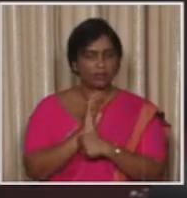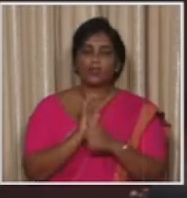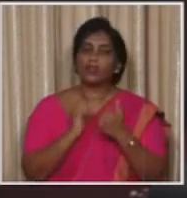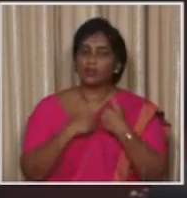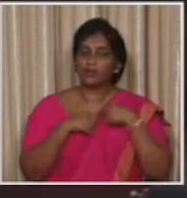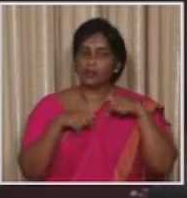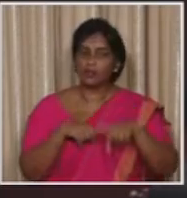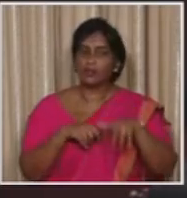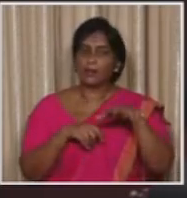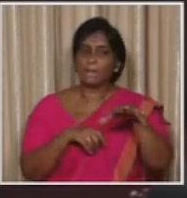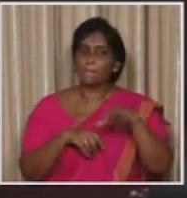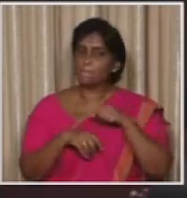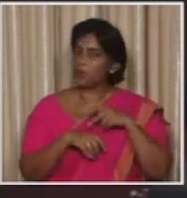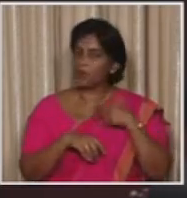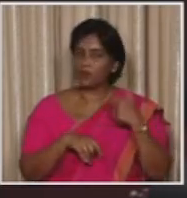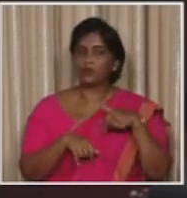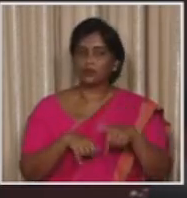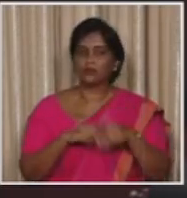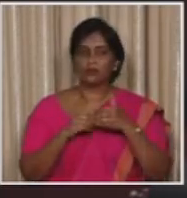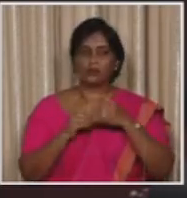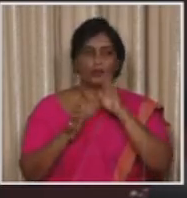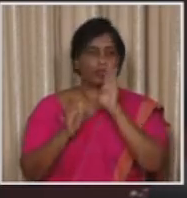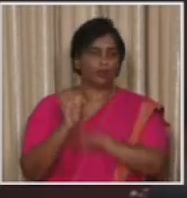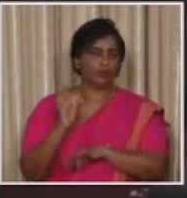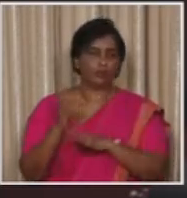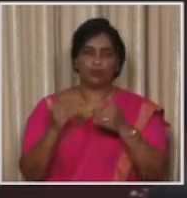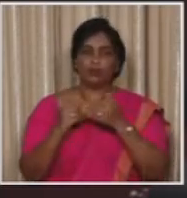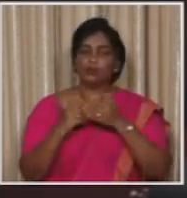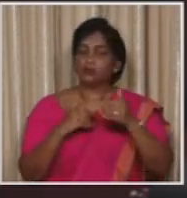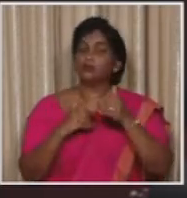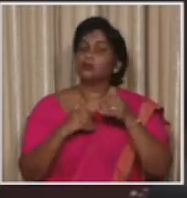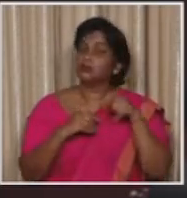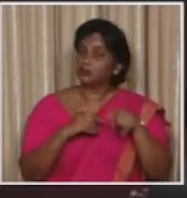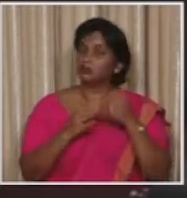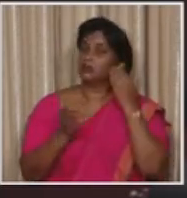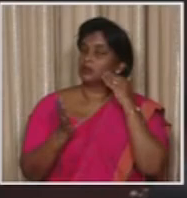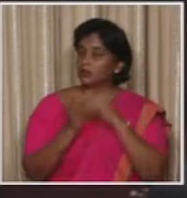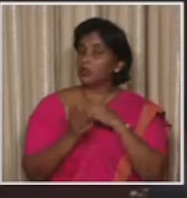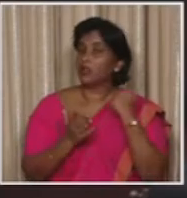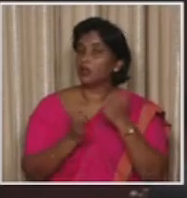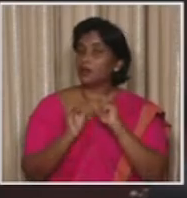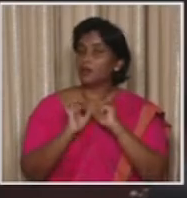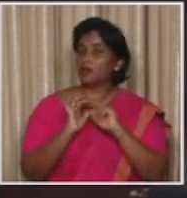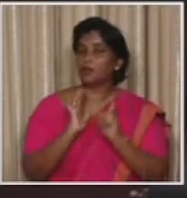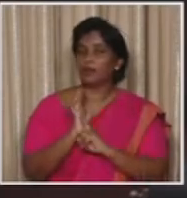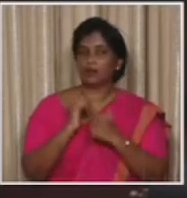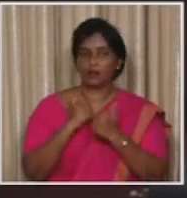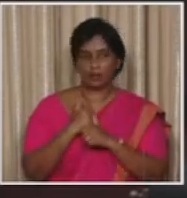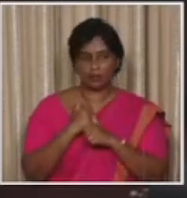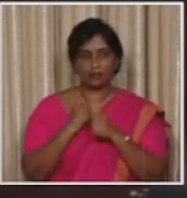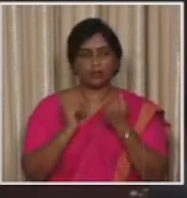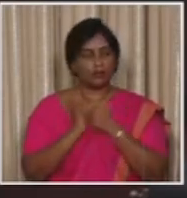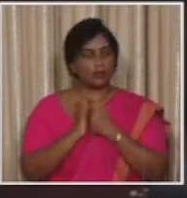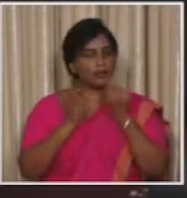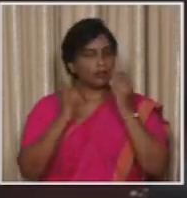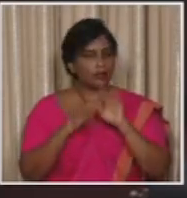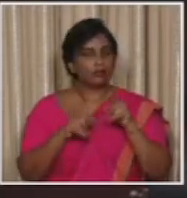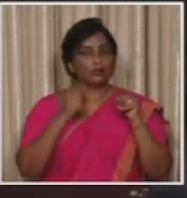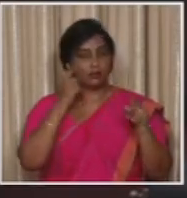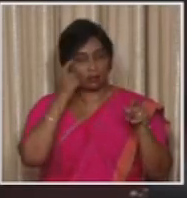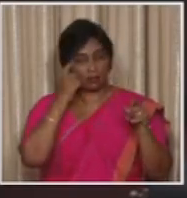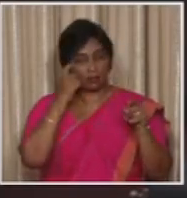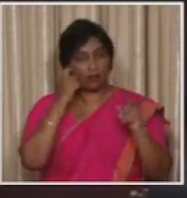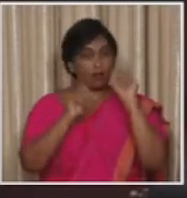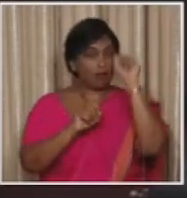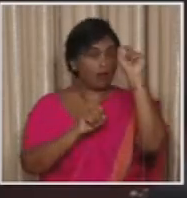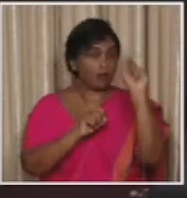භාවිතා කරන්නේ නැහැ ඒක අපි තාම ඉවත් කරලා නැහැ ඒක ඉවත් වෙලා ඒ සඳහාත් අලුත් කෙටුම්පතක් එනවා ඊළඟට ගරු කතානායකතුමනේ අවසන් කරනවා මෙතුමා නම් ගොඩක්